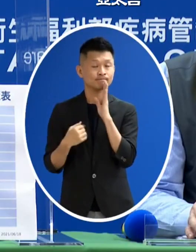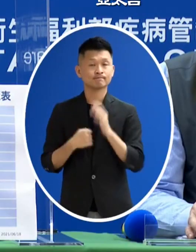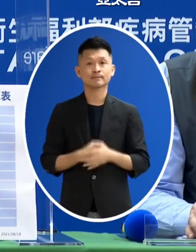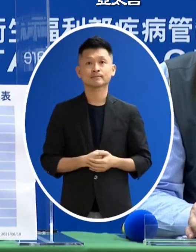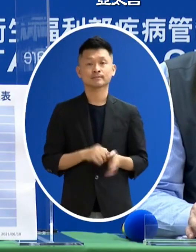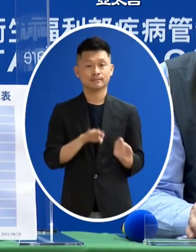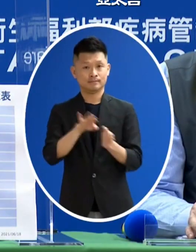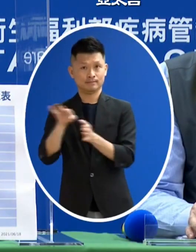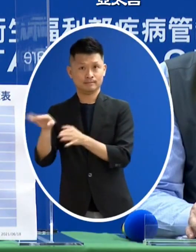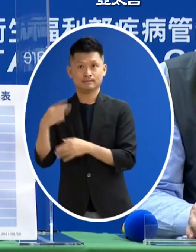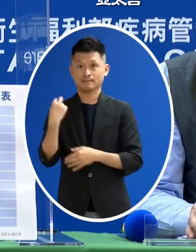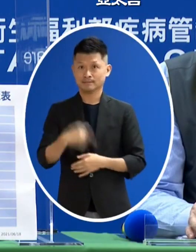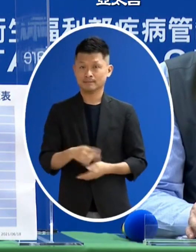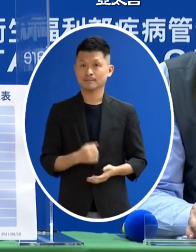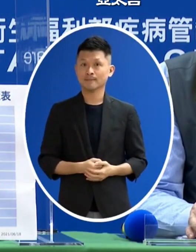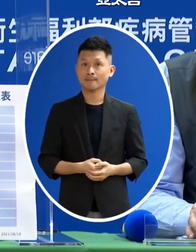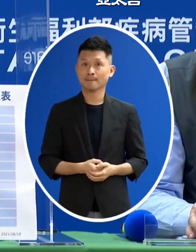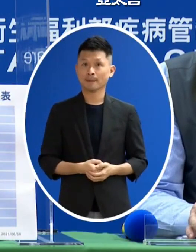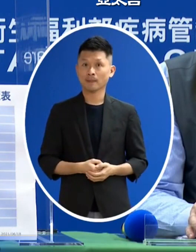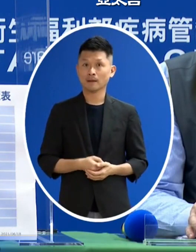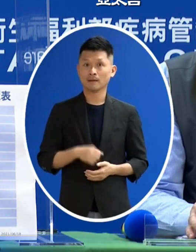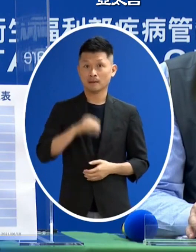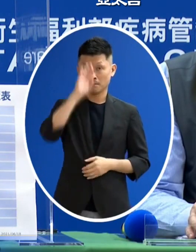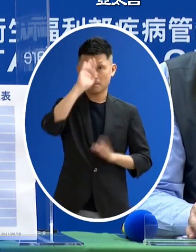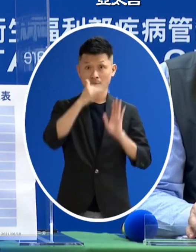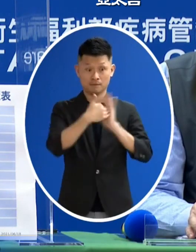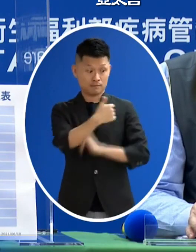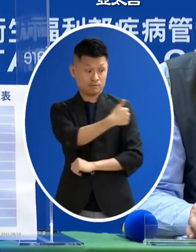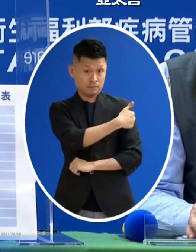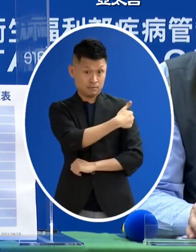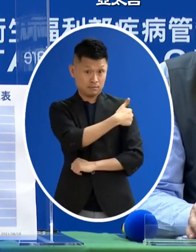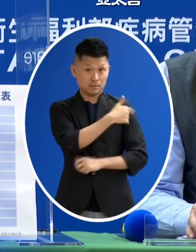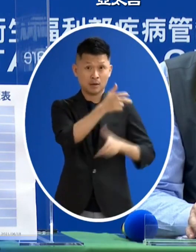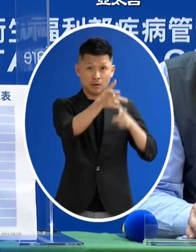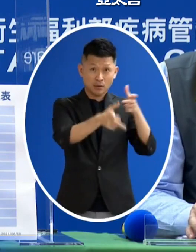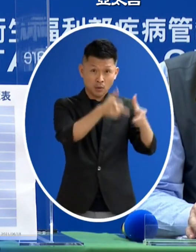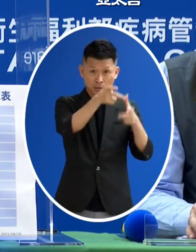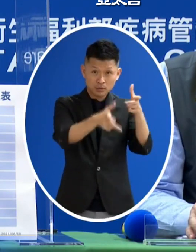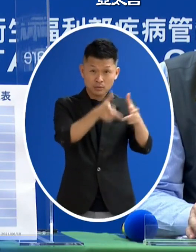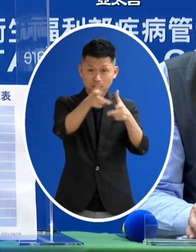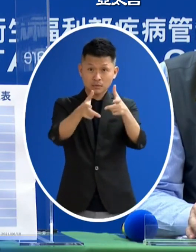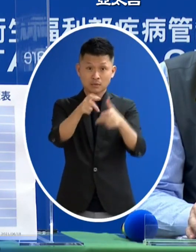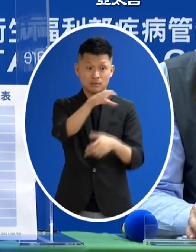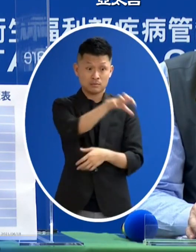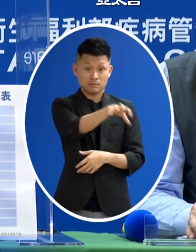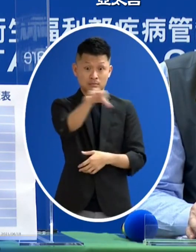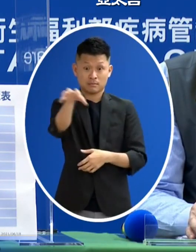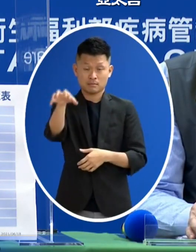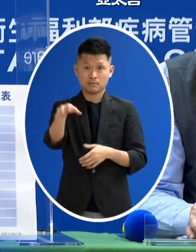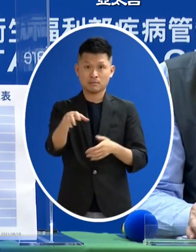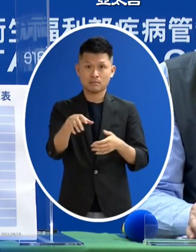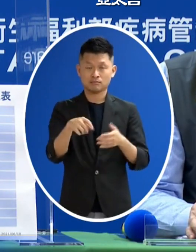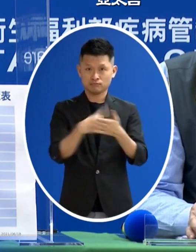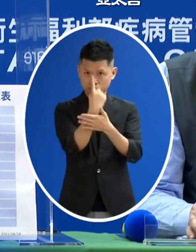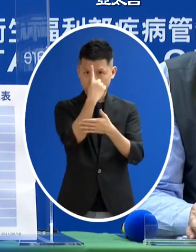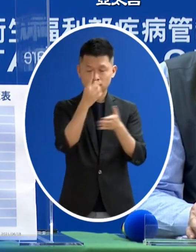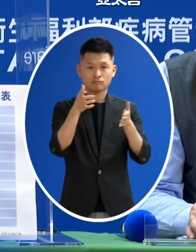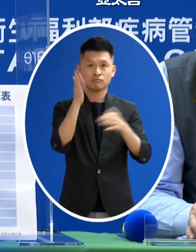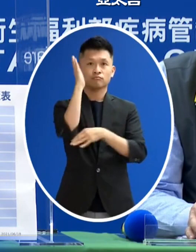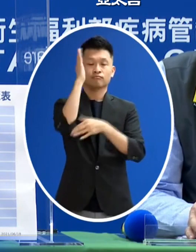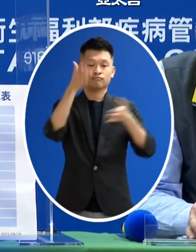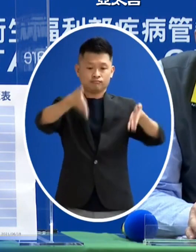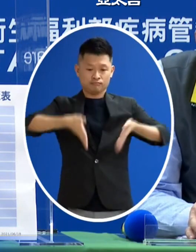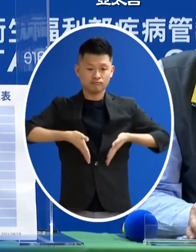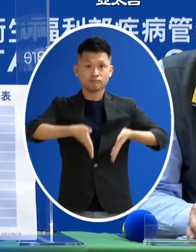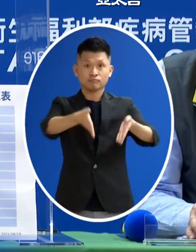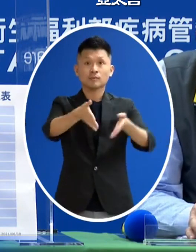药厂出示什么样的授权文件。 之所以各大厂都只要跟国家来做往来，最主要是